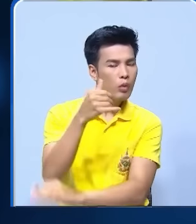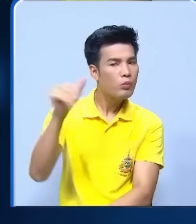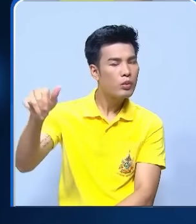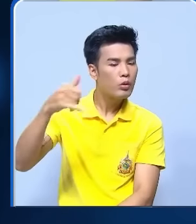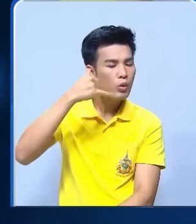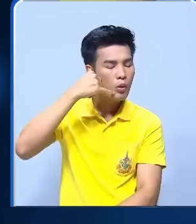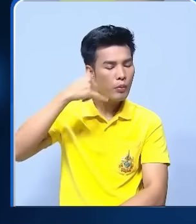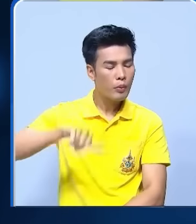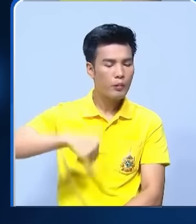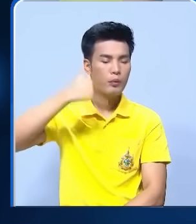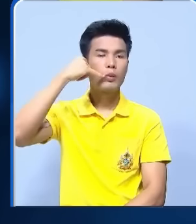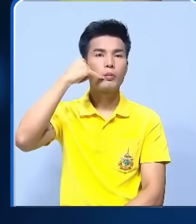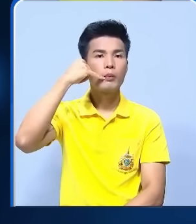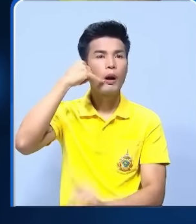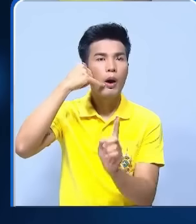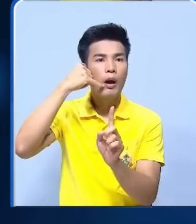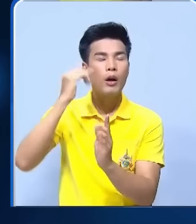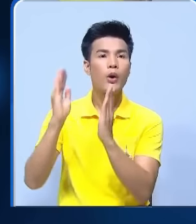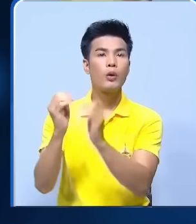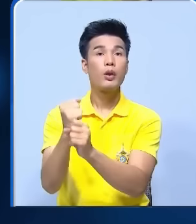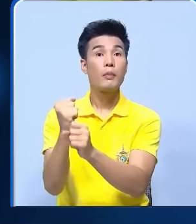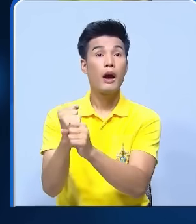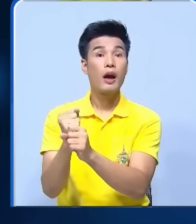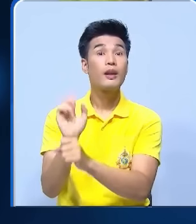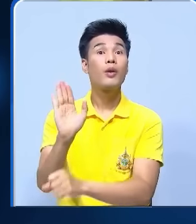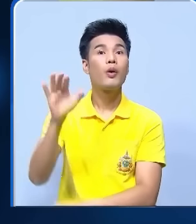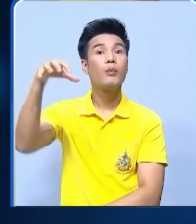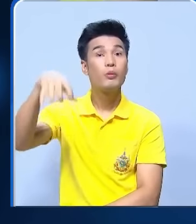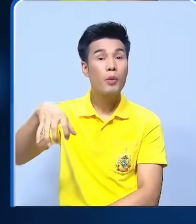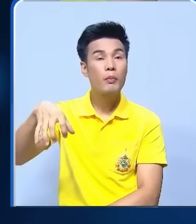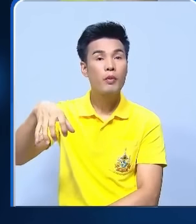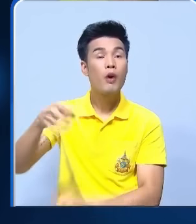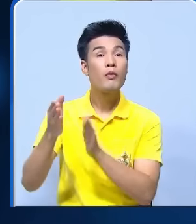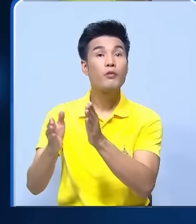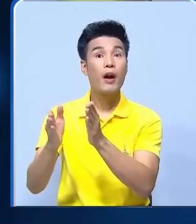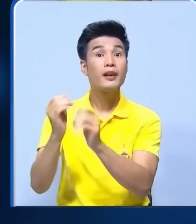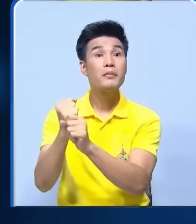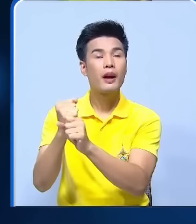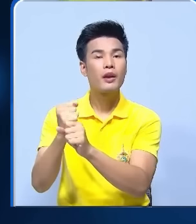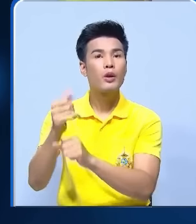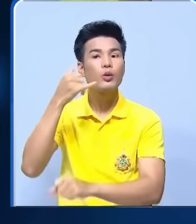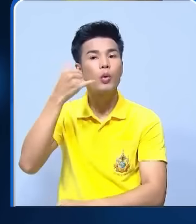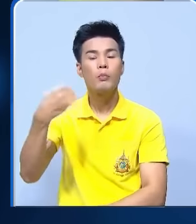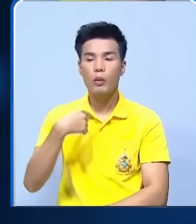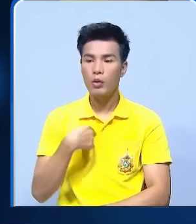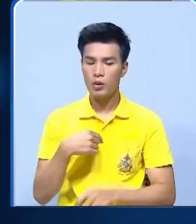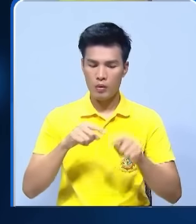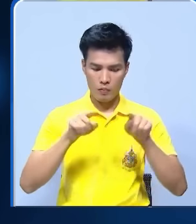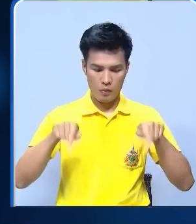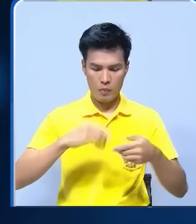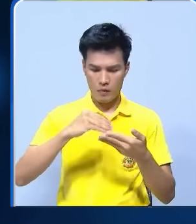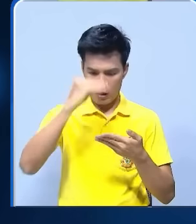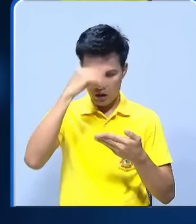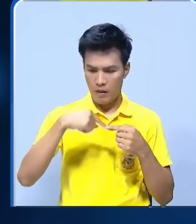ริ๊งกระรับเจ้าหน้าที่กรมราชทัณฑ์ฝ่ายสรรหาและบรรจุแจ้งว่าวุฒิการศึกษาของท่านไม่ตรงตามประกาศรับสมั